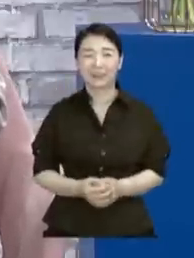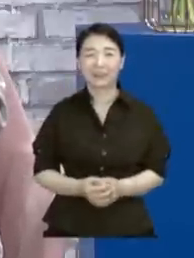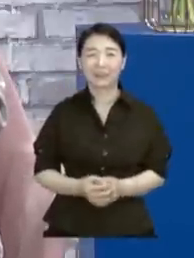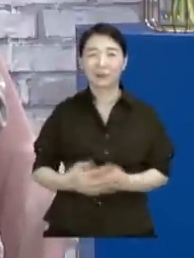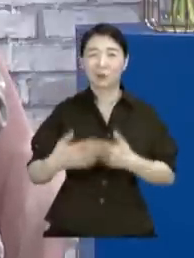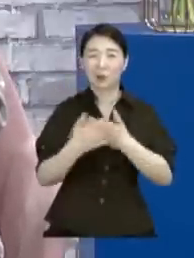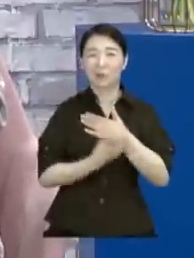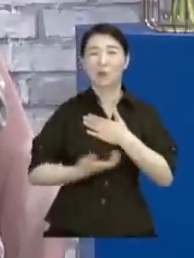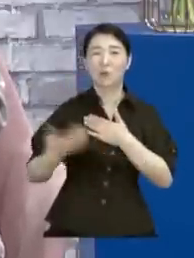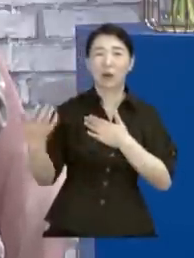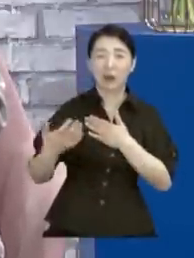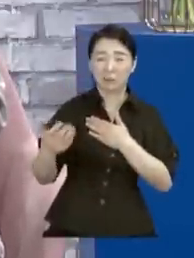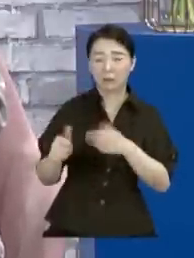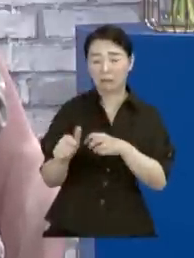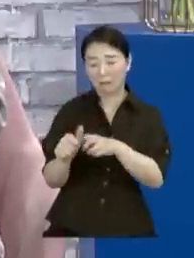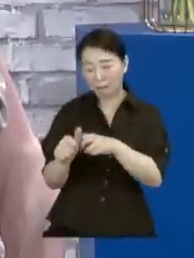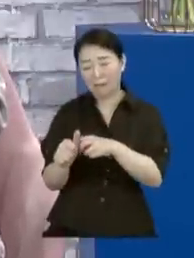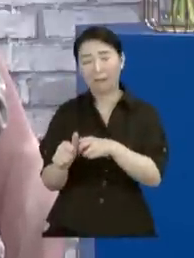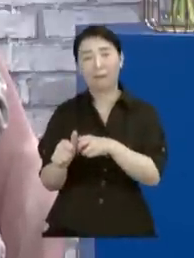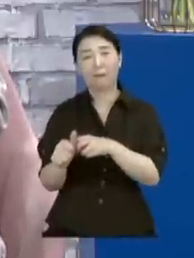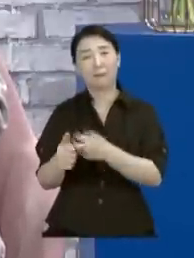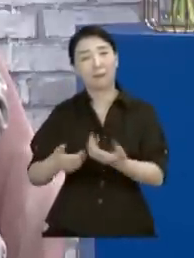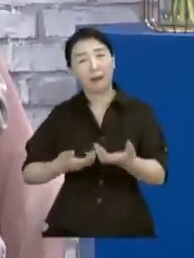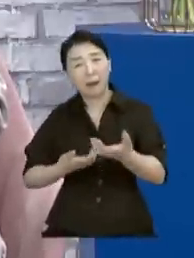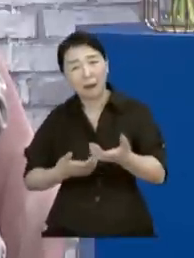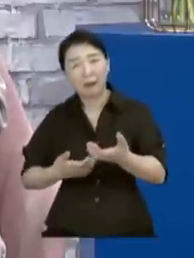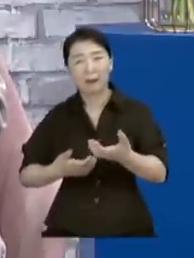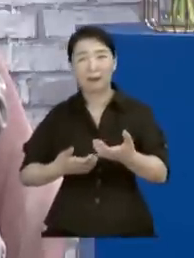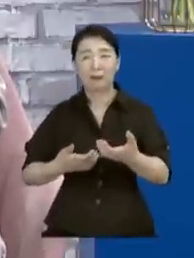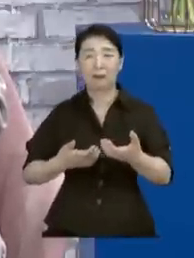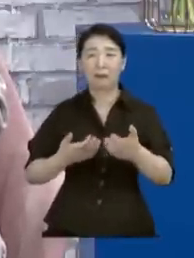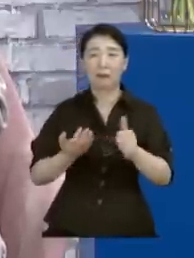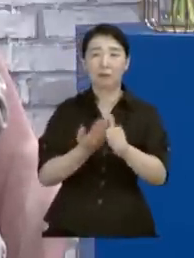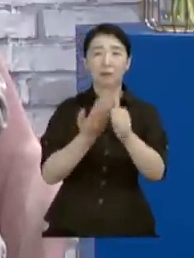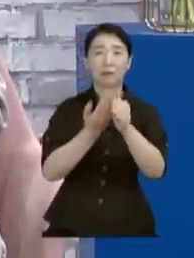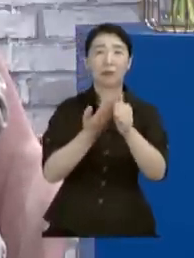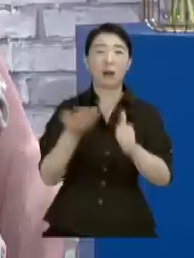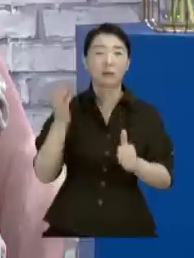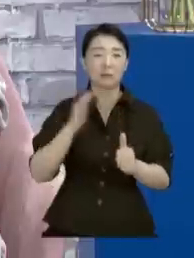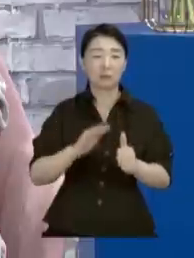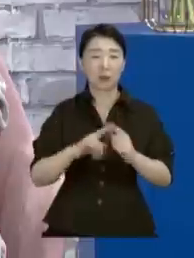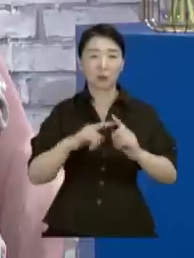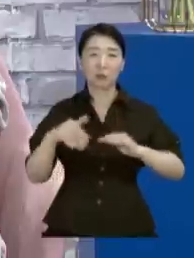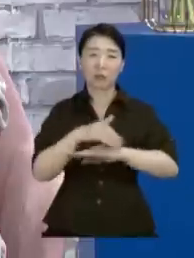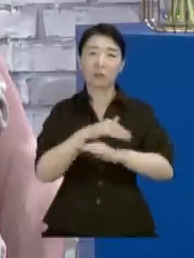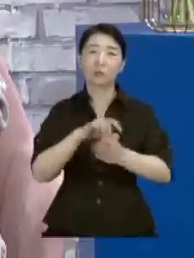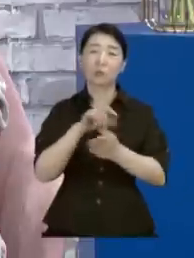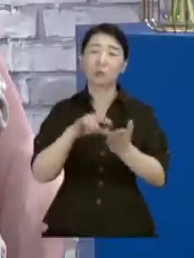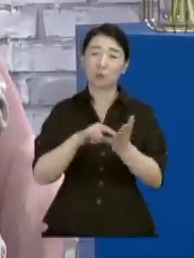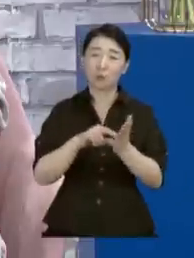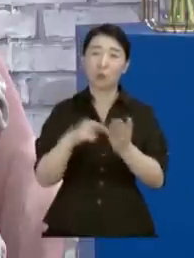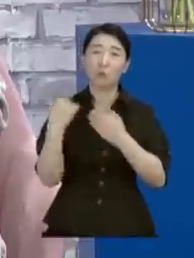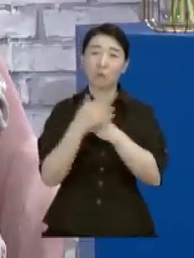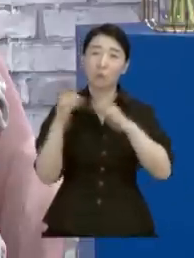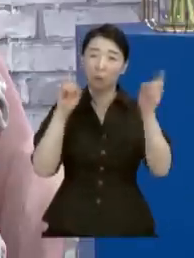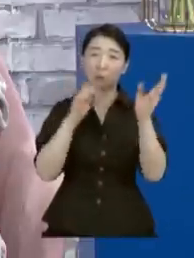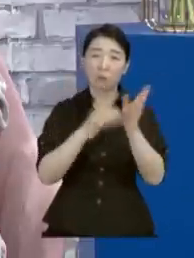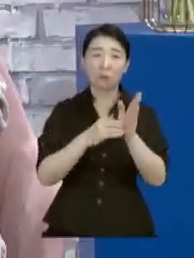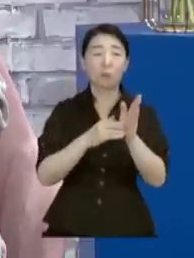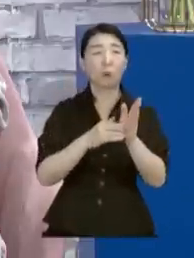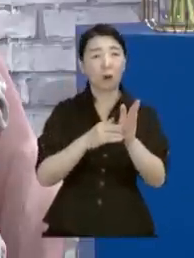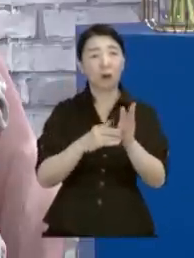아팠던 아이가 그 업고 다닐 정도로 아팠던 아이가 교회 다니면서 이렇게 나왔다면 가족 정도까지 뭐 그냥 저절로 되는 걸